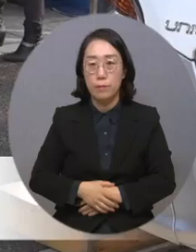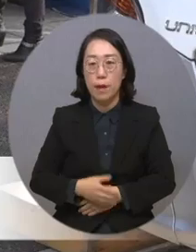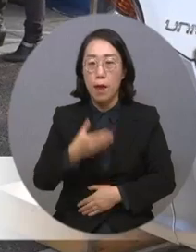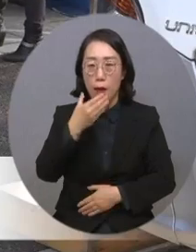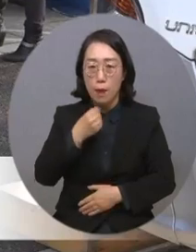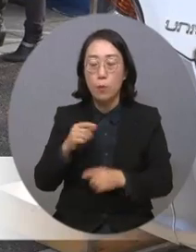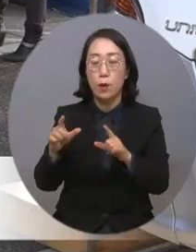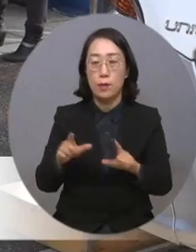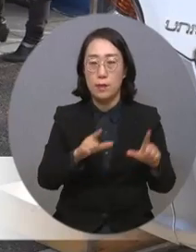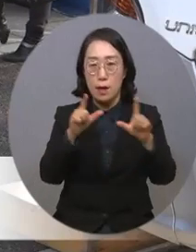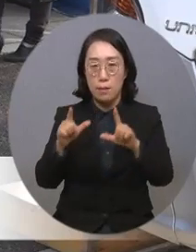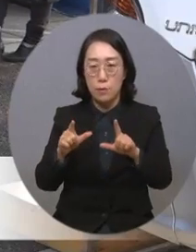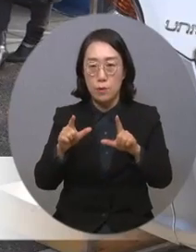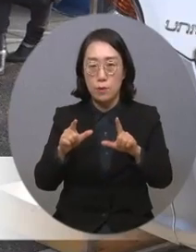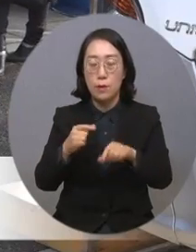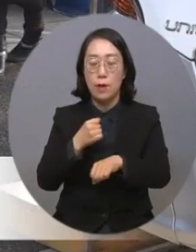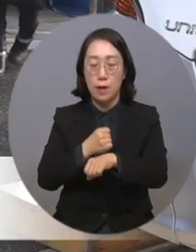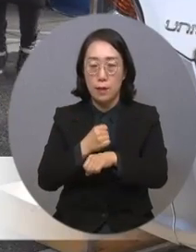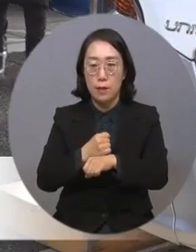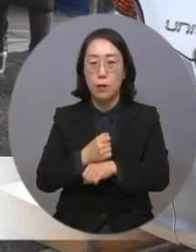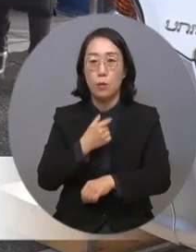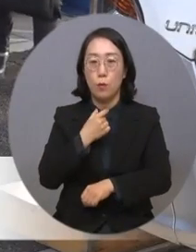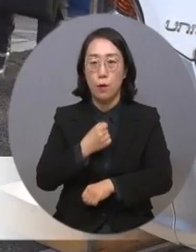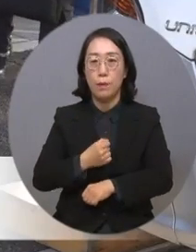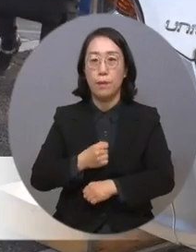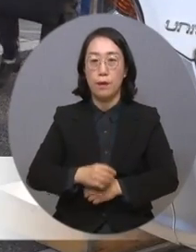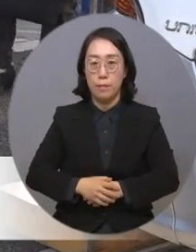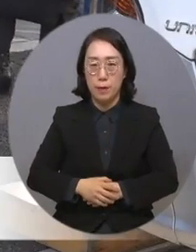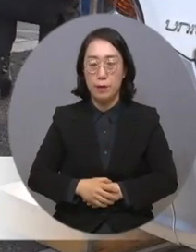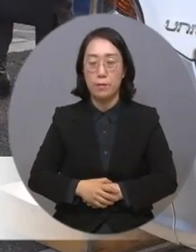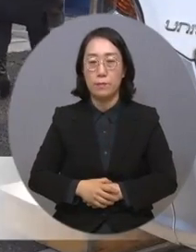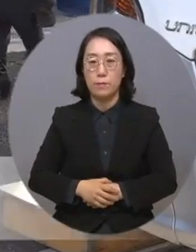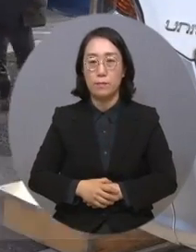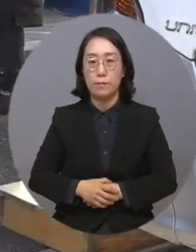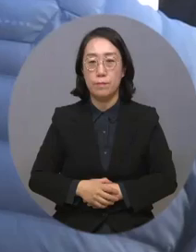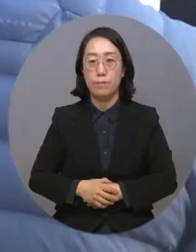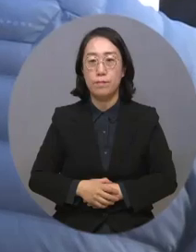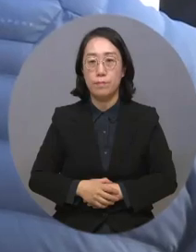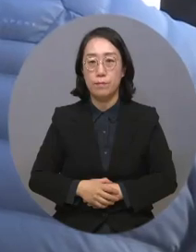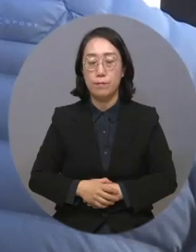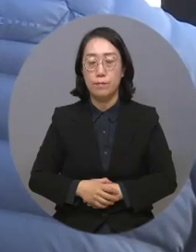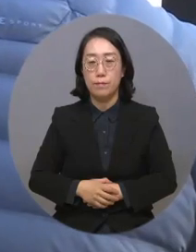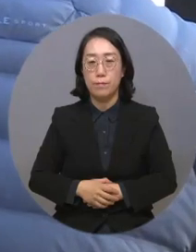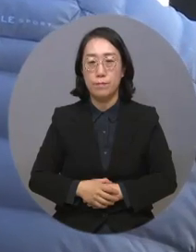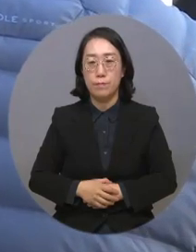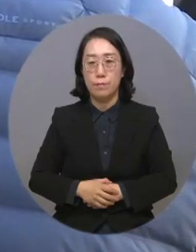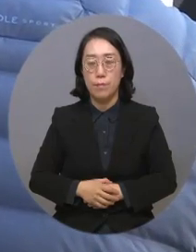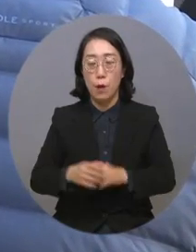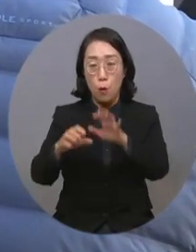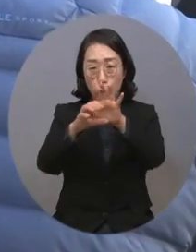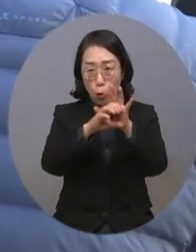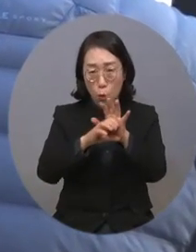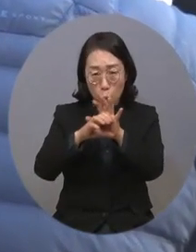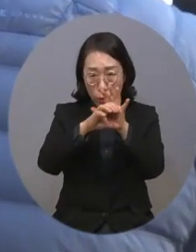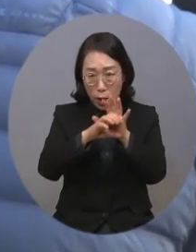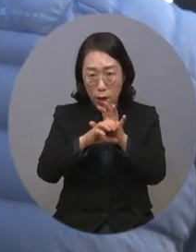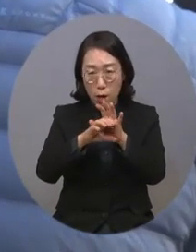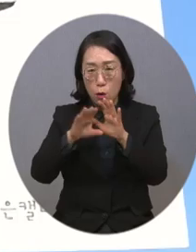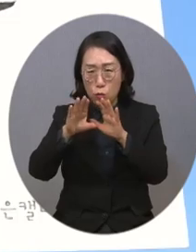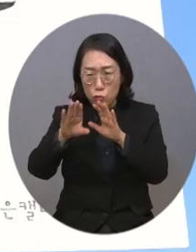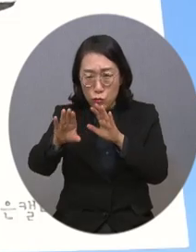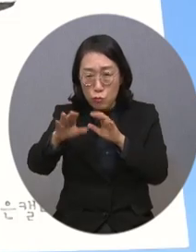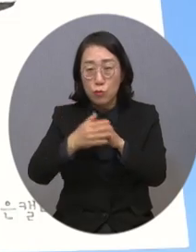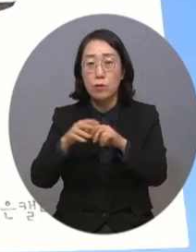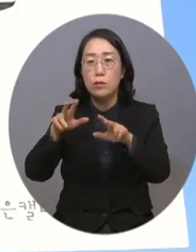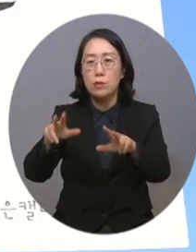행복한 삶을 누릴 수 있는 계기가 되기를 간절히 기원하겠습니다. 위드 코로나 이후 감염 환자가